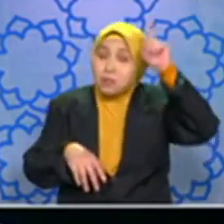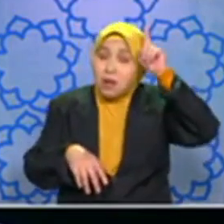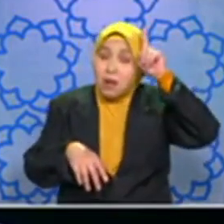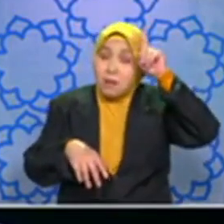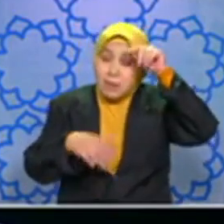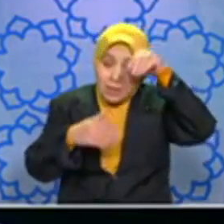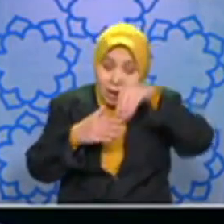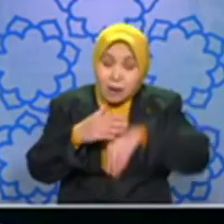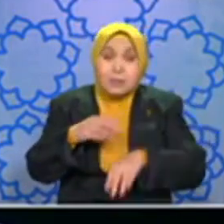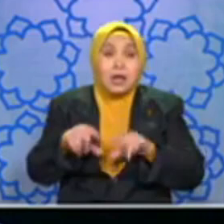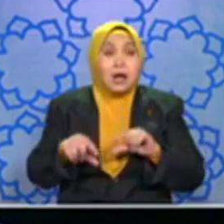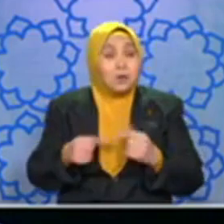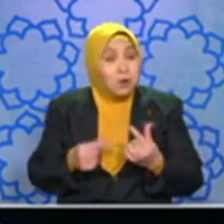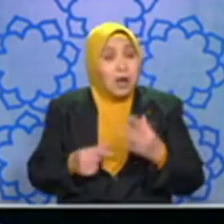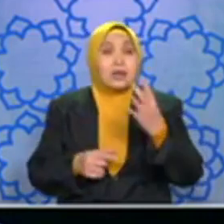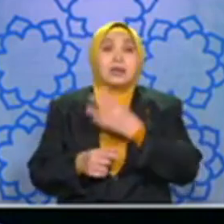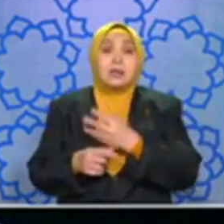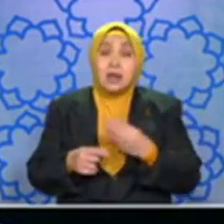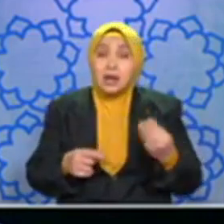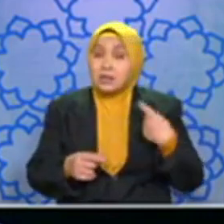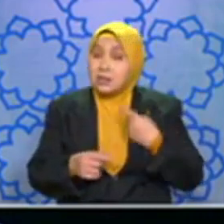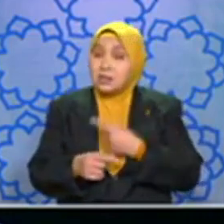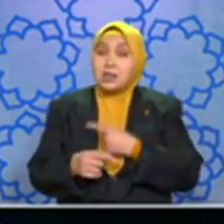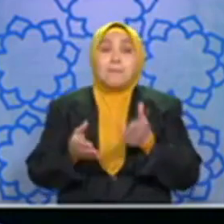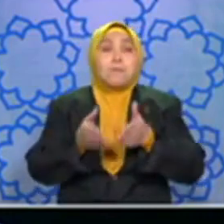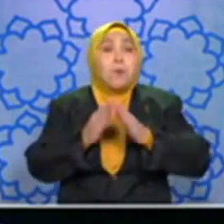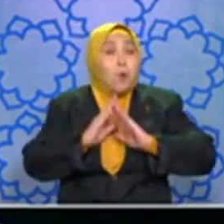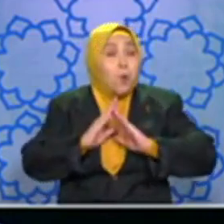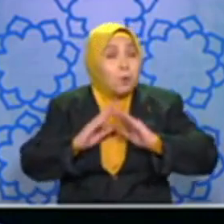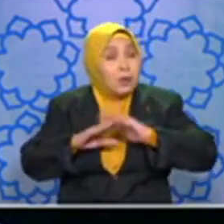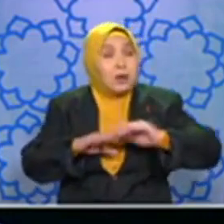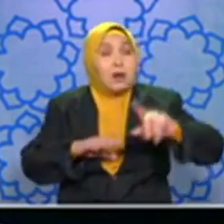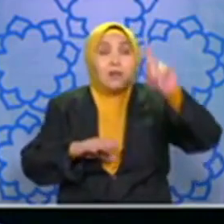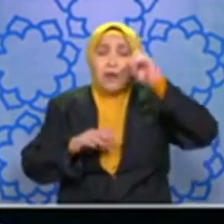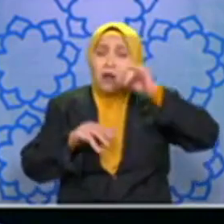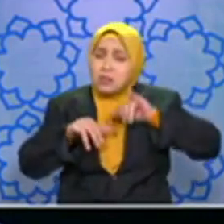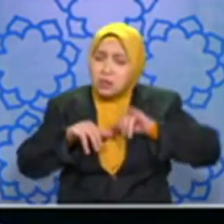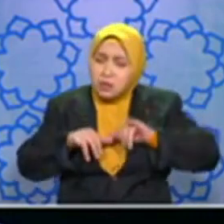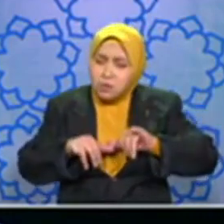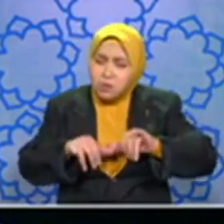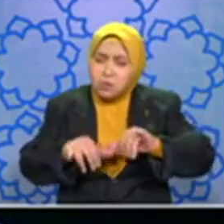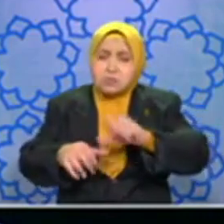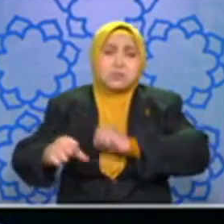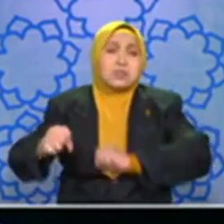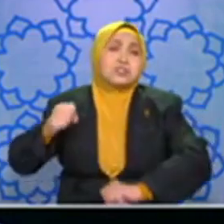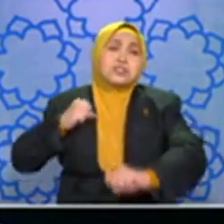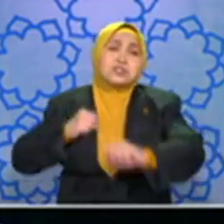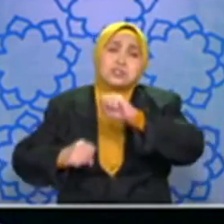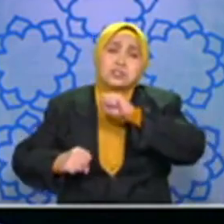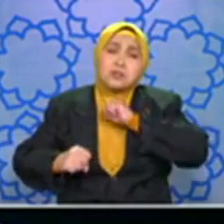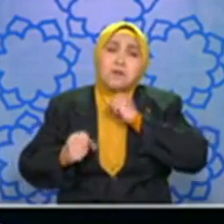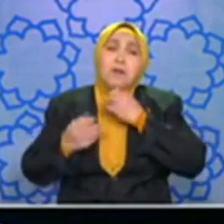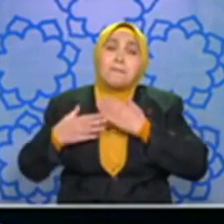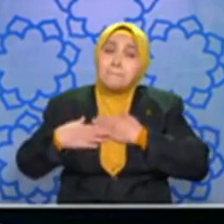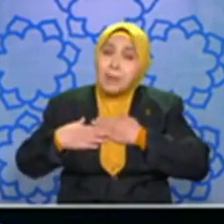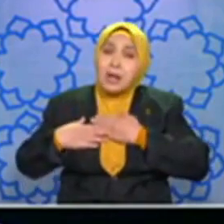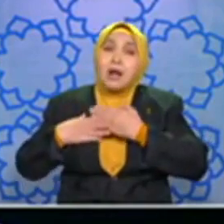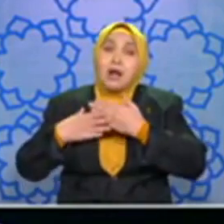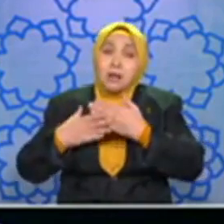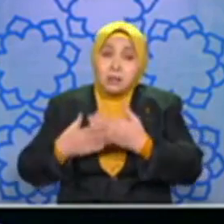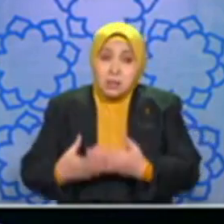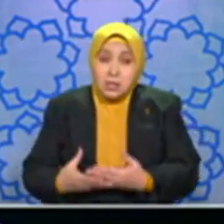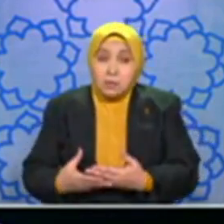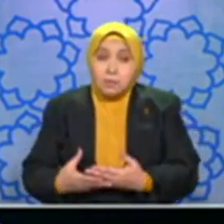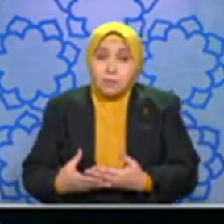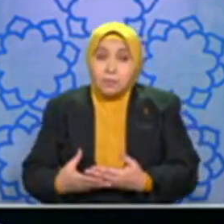kepada Al-Quran, dan kita mohon Allah ini terus bersifat halim. Nah, Allah cakap di hujung itu, innahu kana haliman